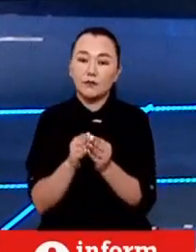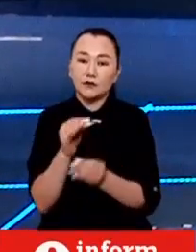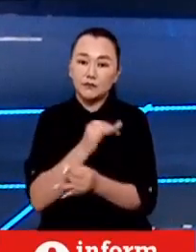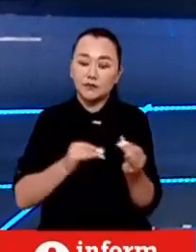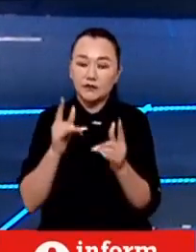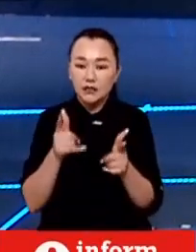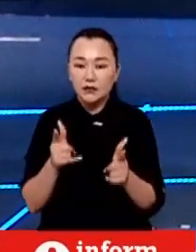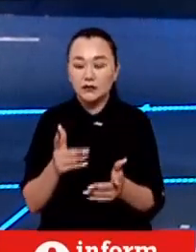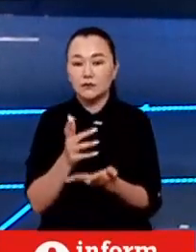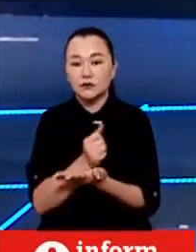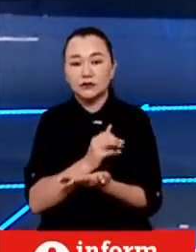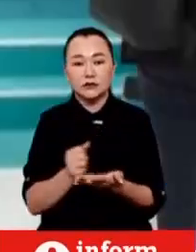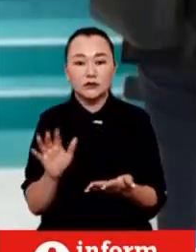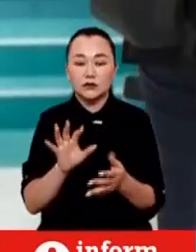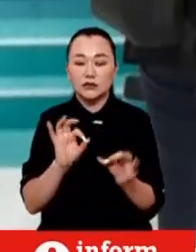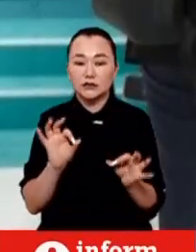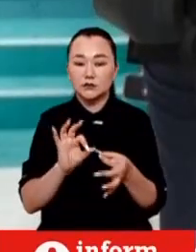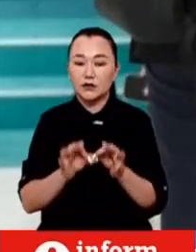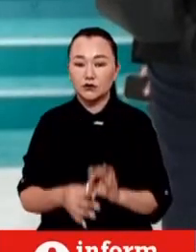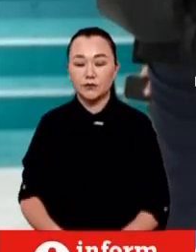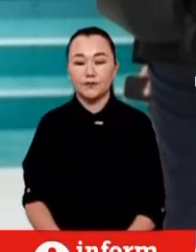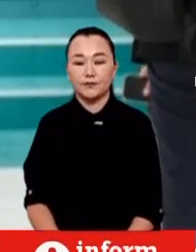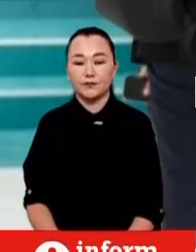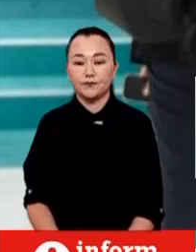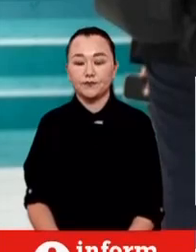расскажет Динара Нургалиева.